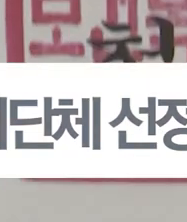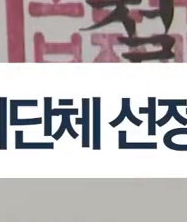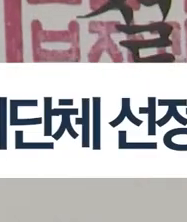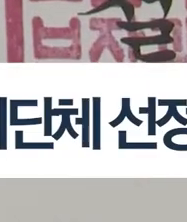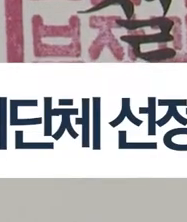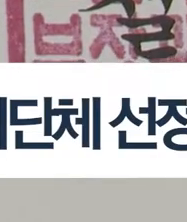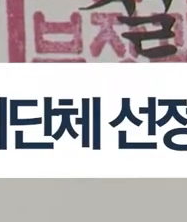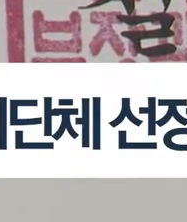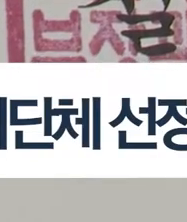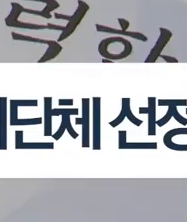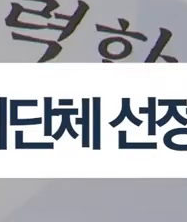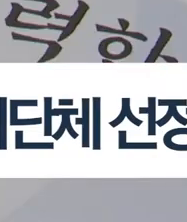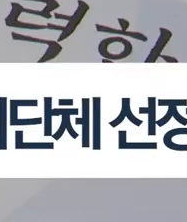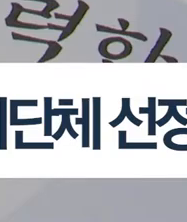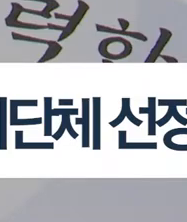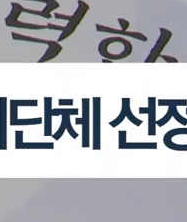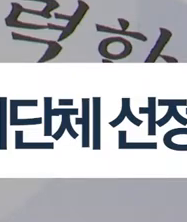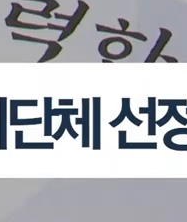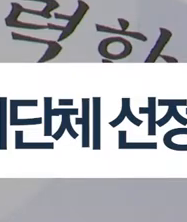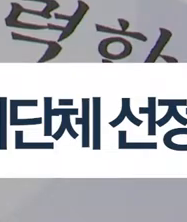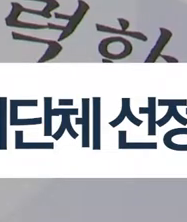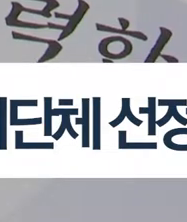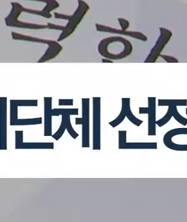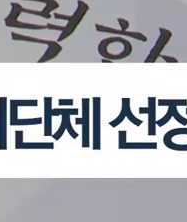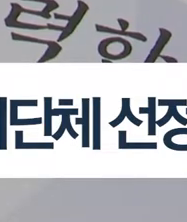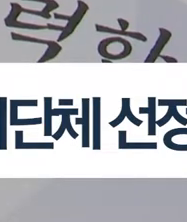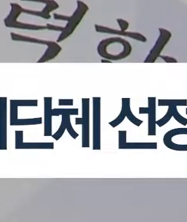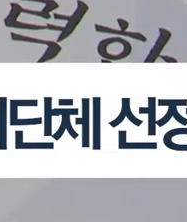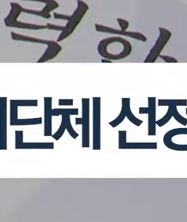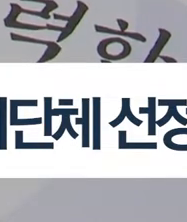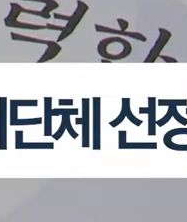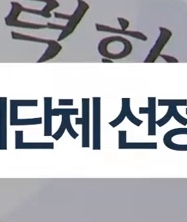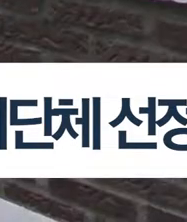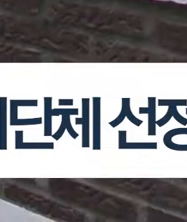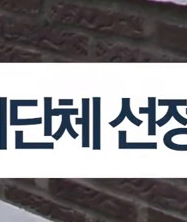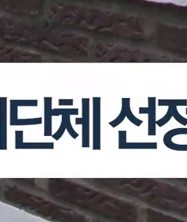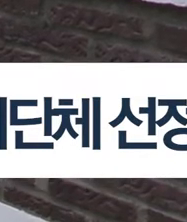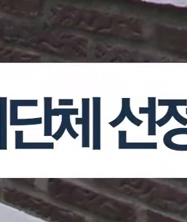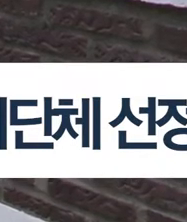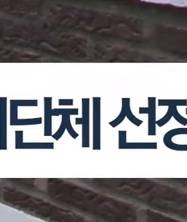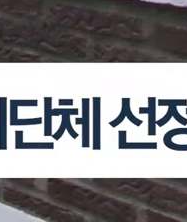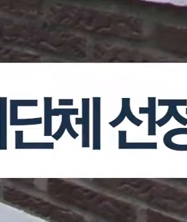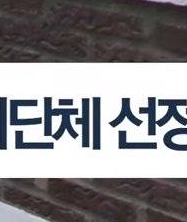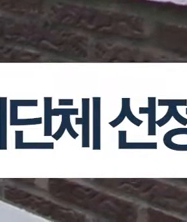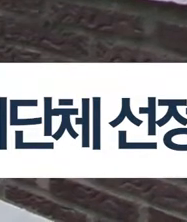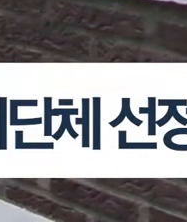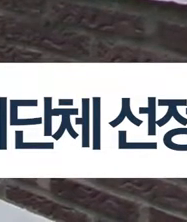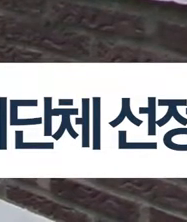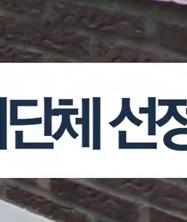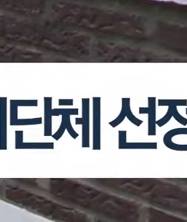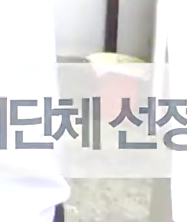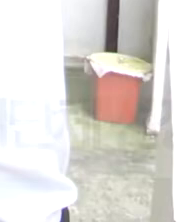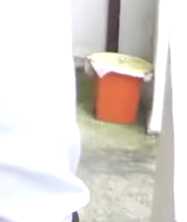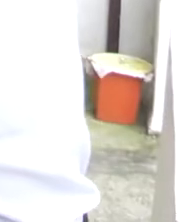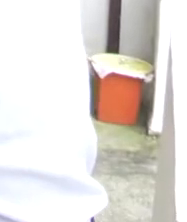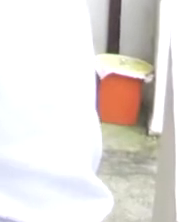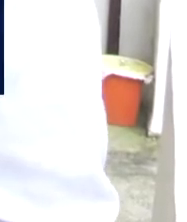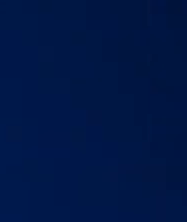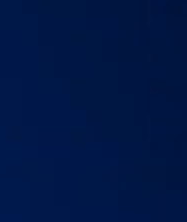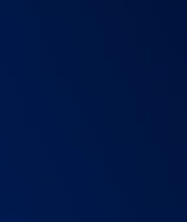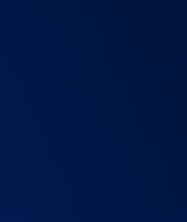강서구가 2021년 지역 사회 통합 돌봄 추진 유공 자치단체로 선정돼 보건복지부장관 표창을 수상했습니다